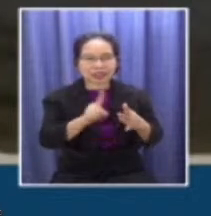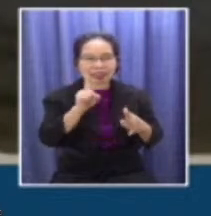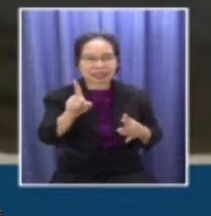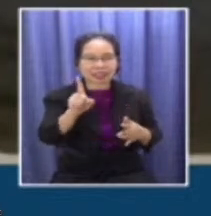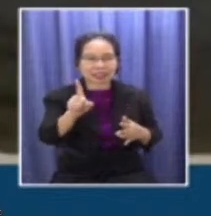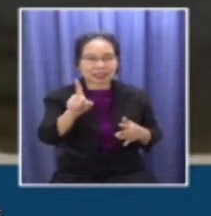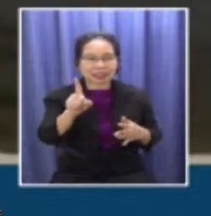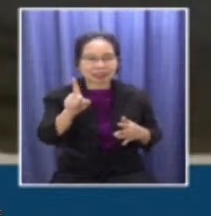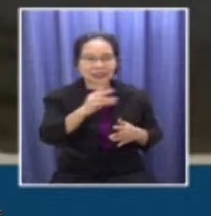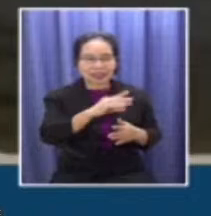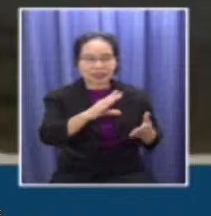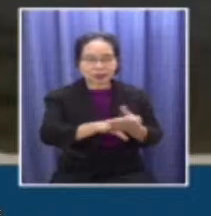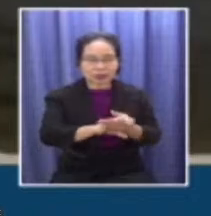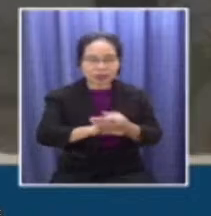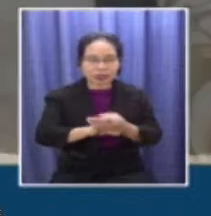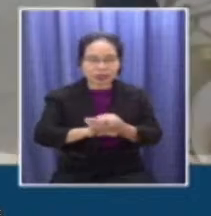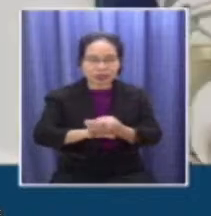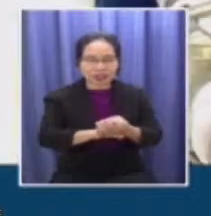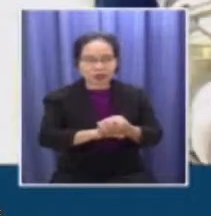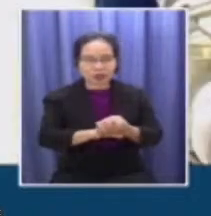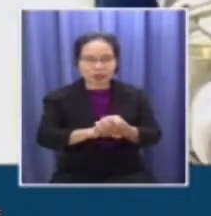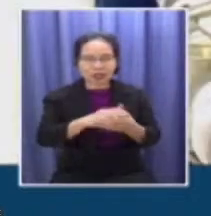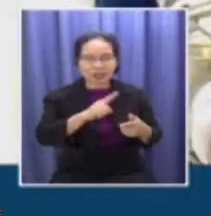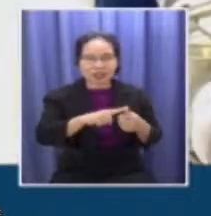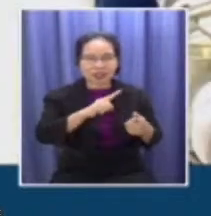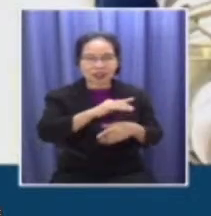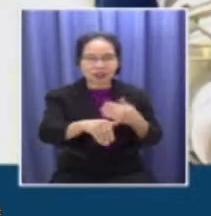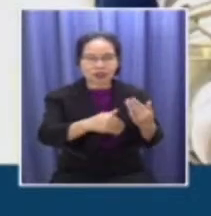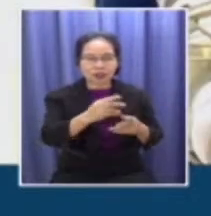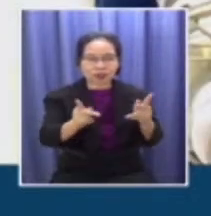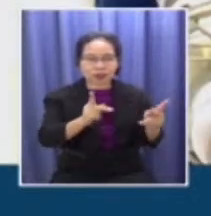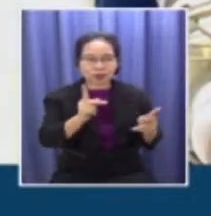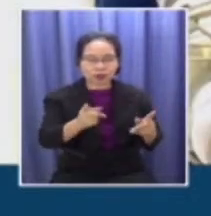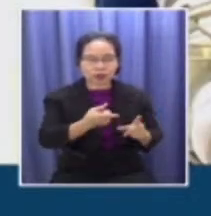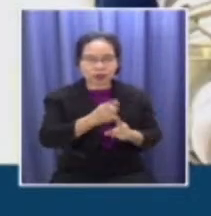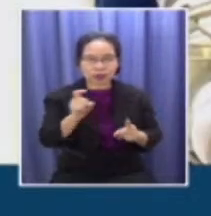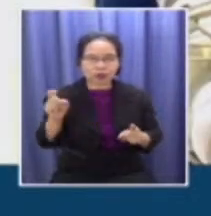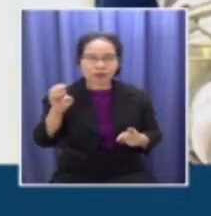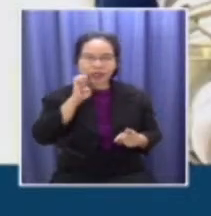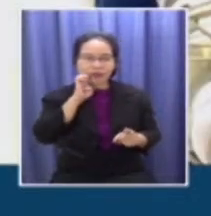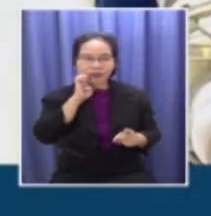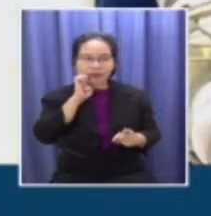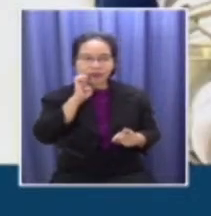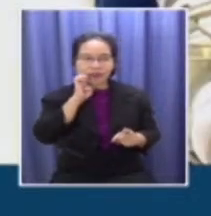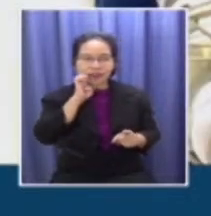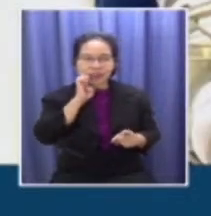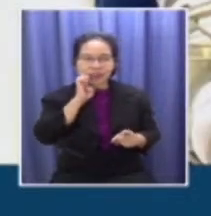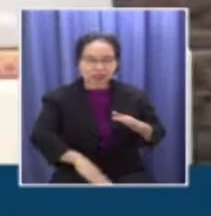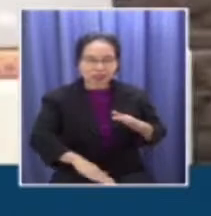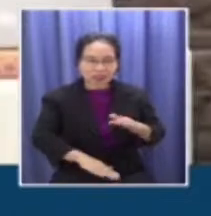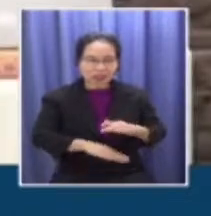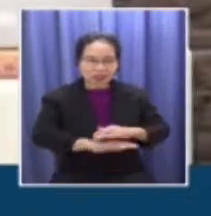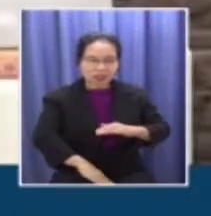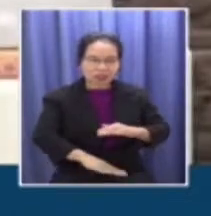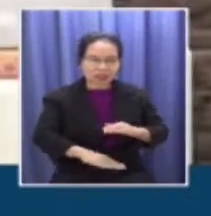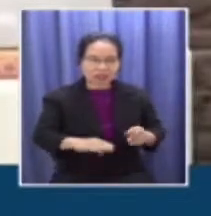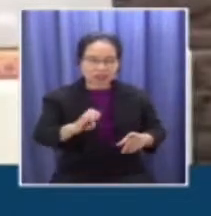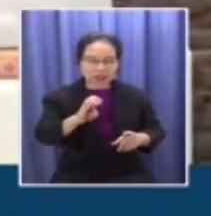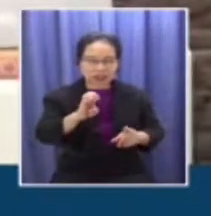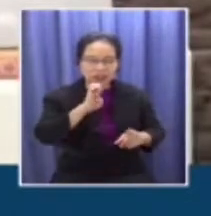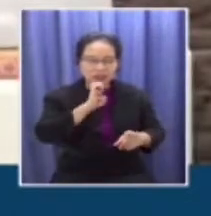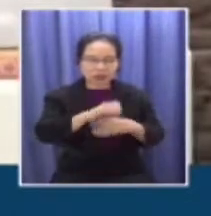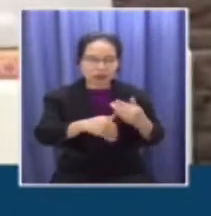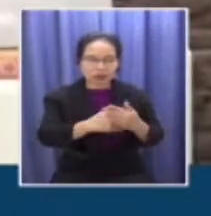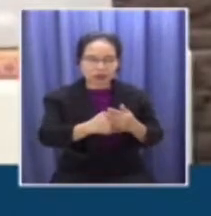isa na mag-asawa. At ang lahat ng tao galing kay Eva. Pinanganak ni Eva lahat ng tao sa